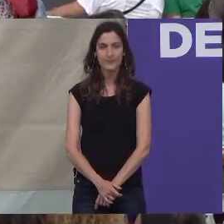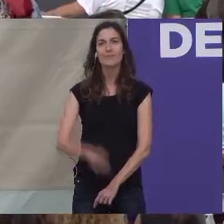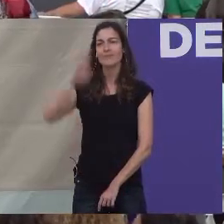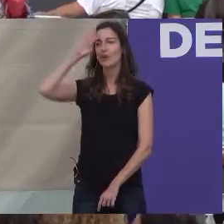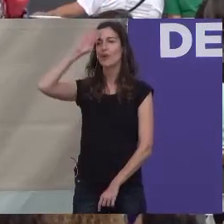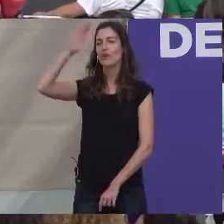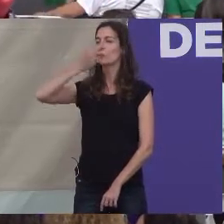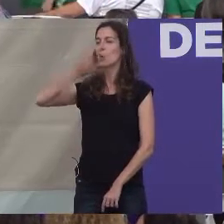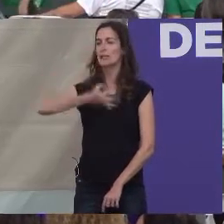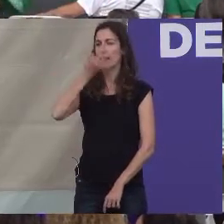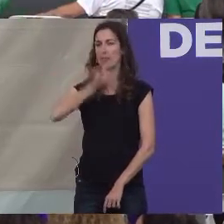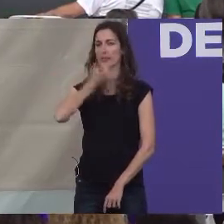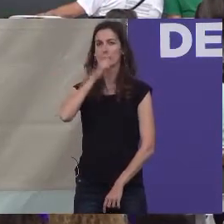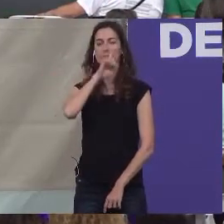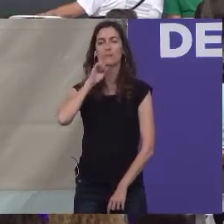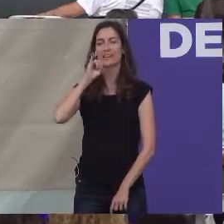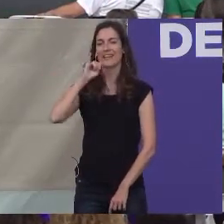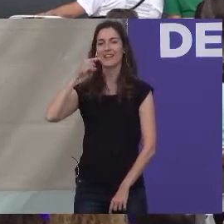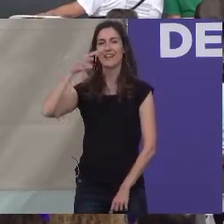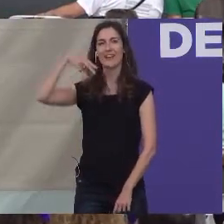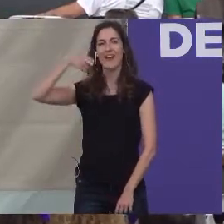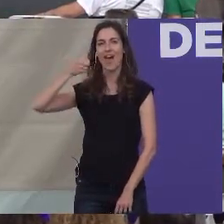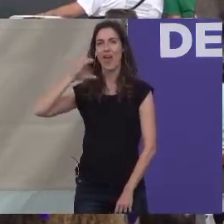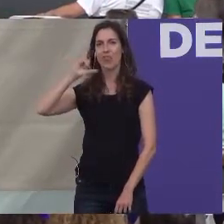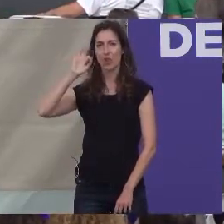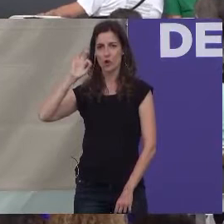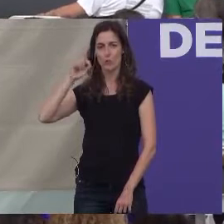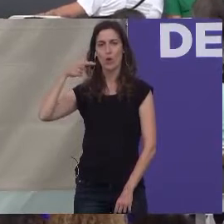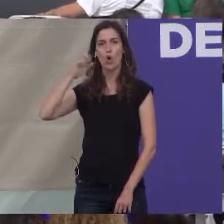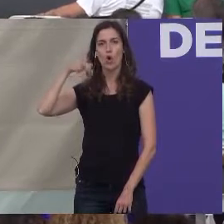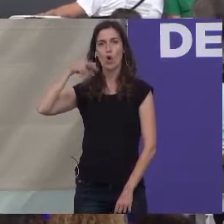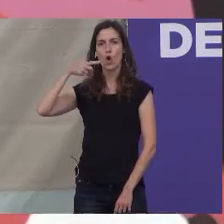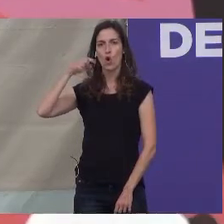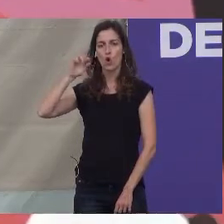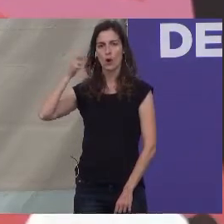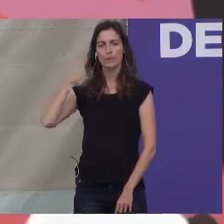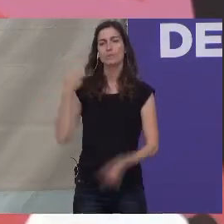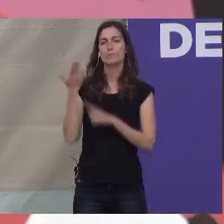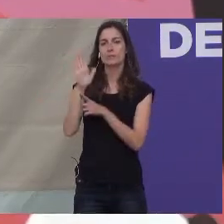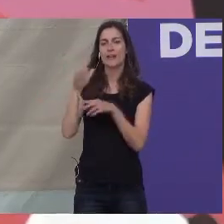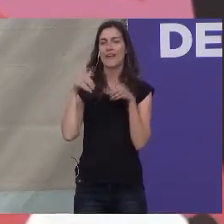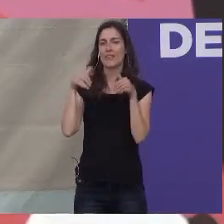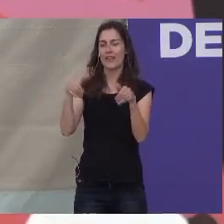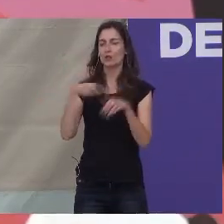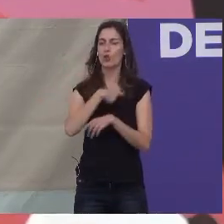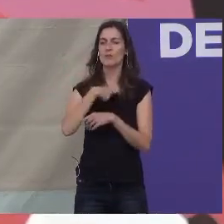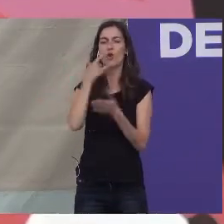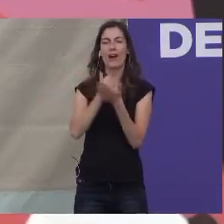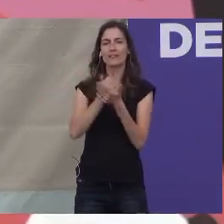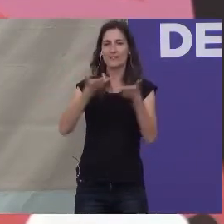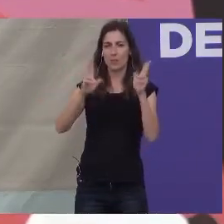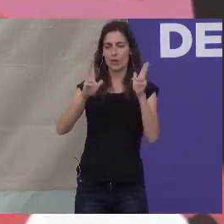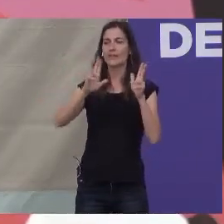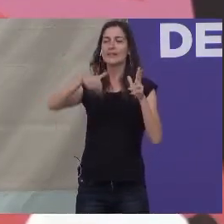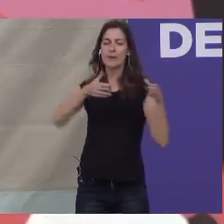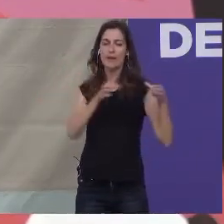Hola, buenas tardes. Mi nombre es Ignacio Góngora y me presento como candidato a la Comisión de Garantías Democráticas en nombre